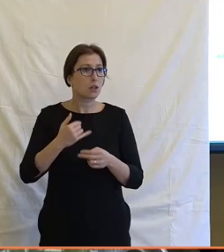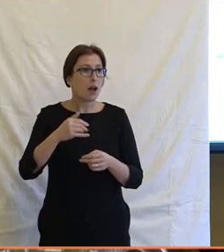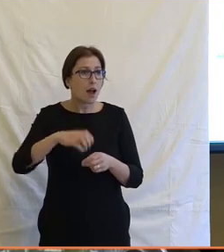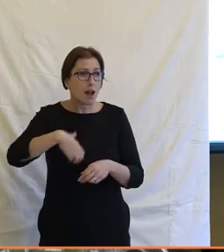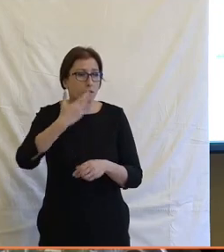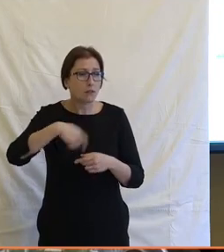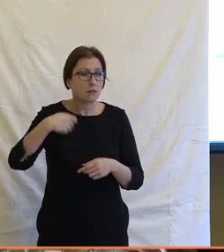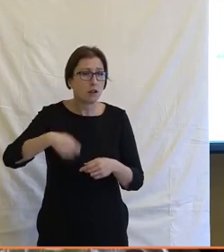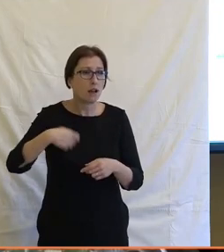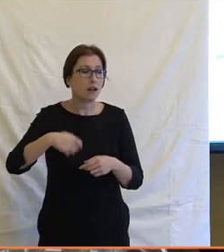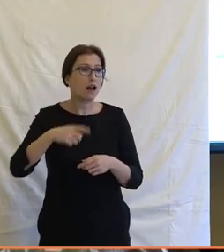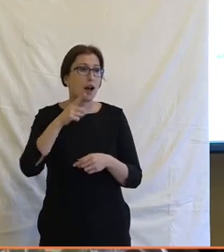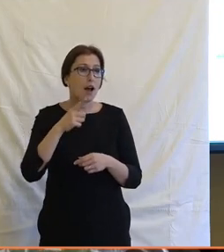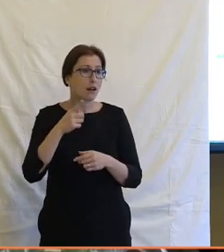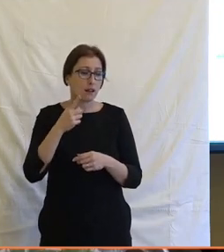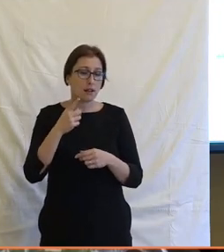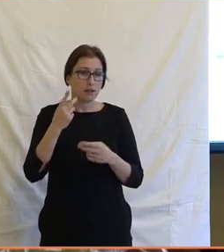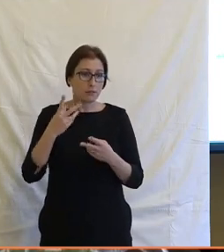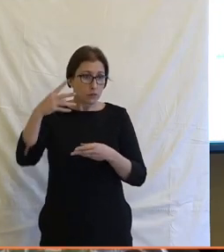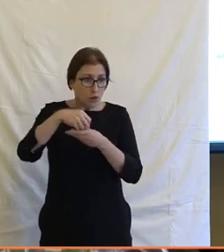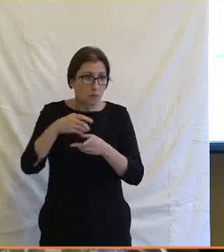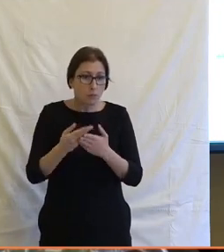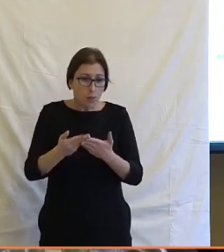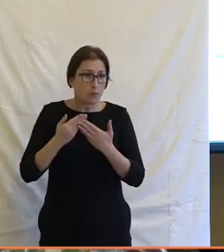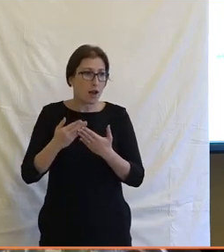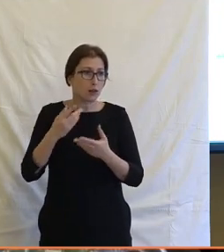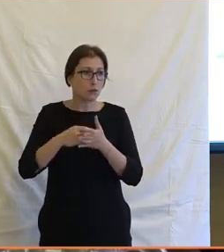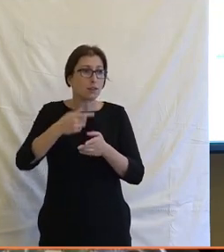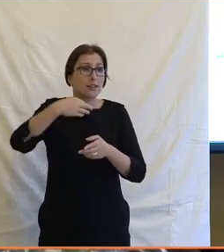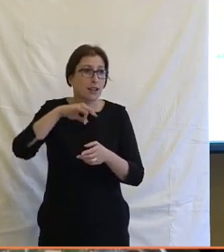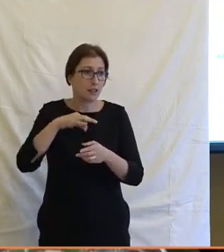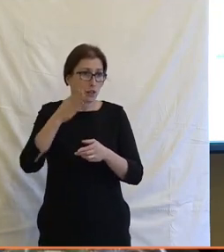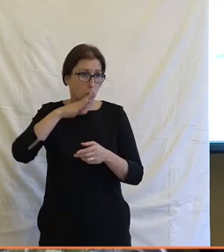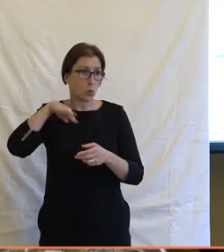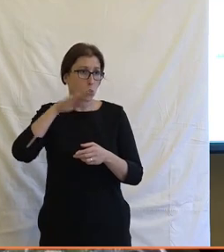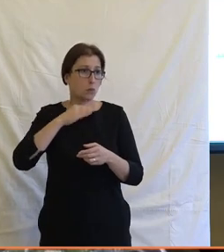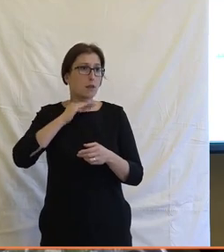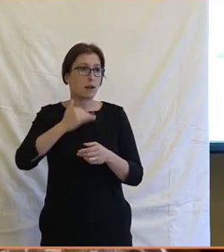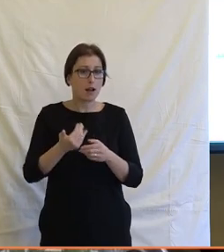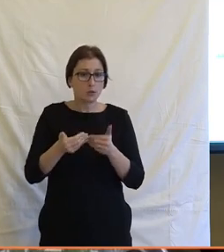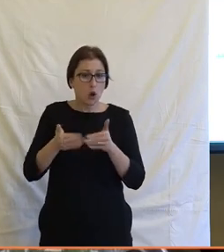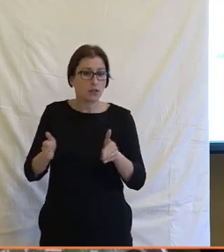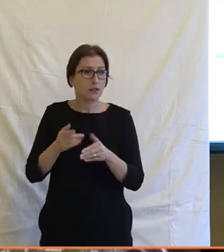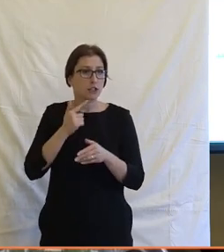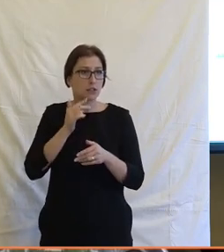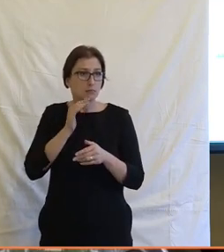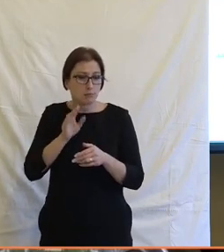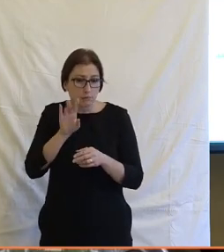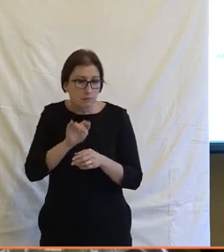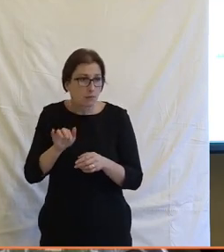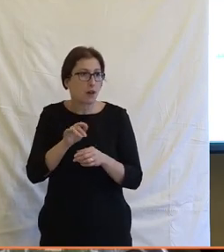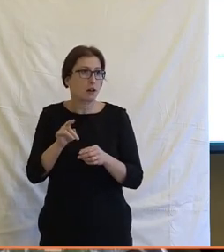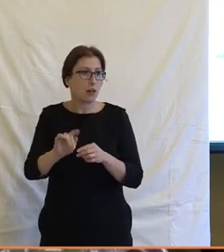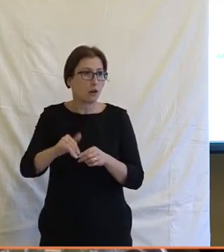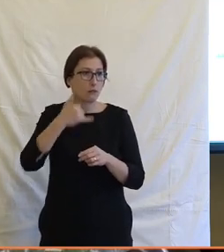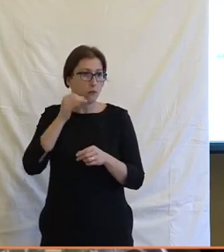drahota, ale řeknu jim, pořizovat si to nemusíte, ale vlastně má to tyhle ty jakoby výhody i ty nevýhody a mnoho lidí už se k tomu došlo vlastně i tuhletou